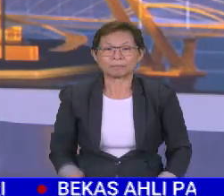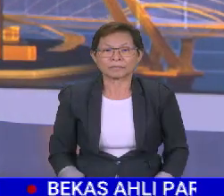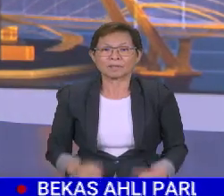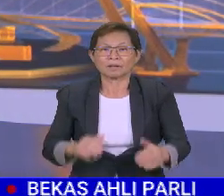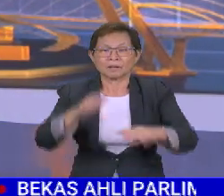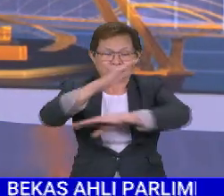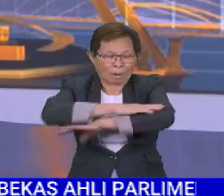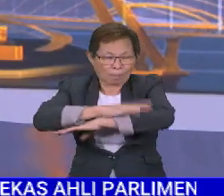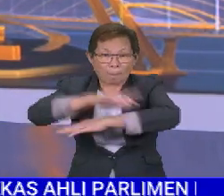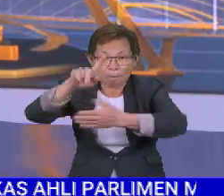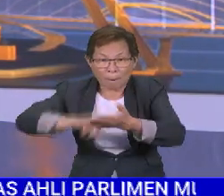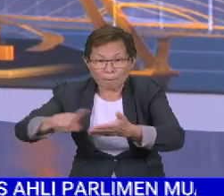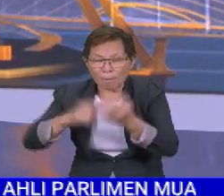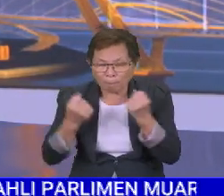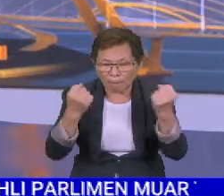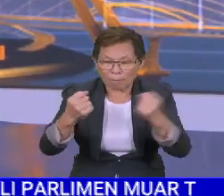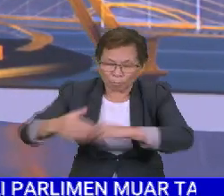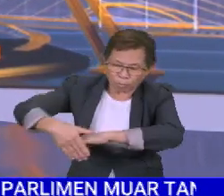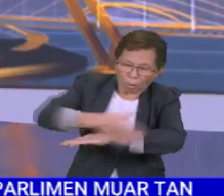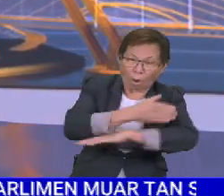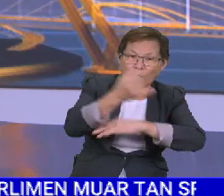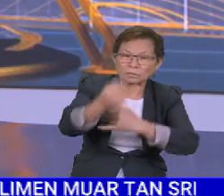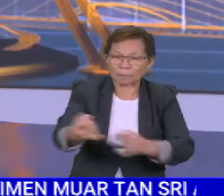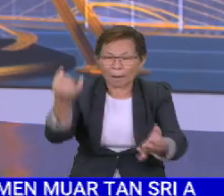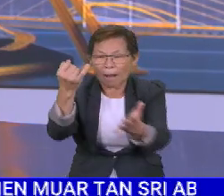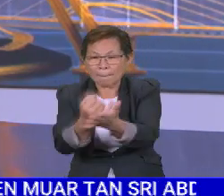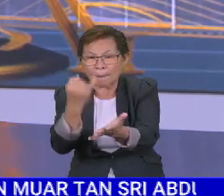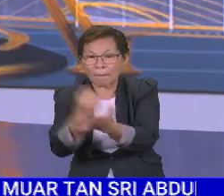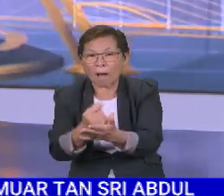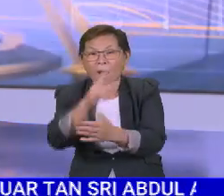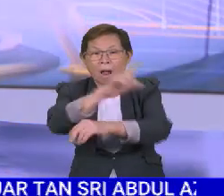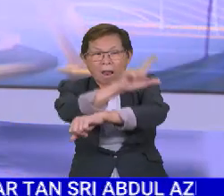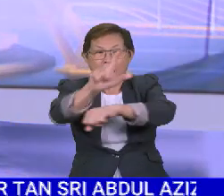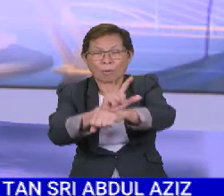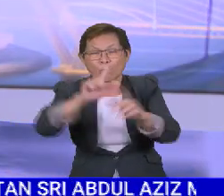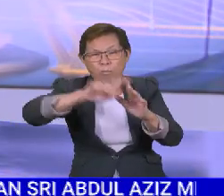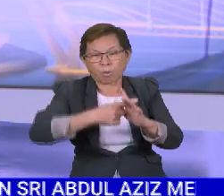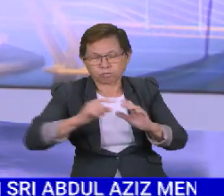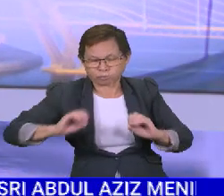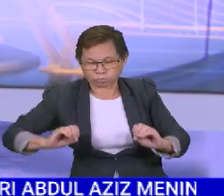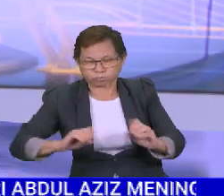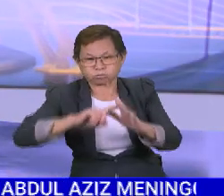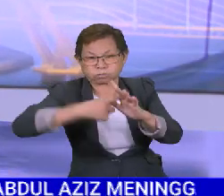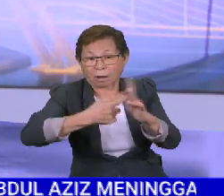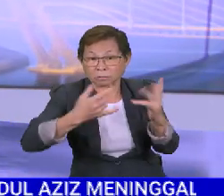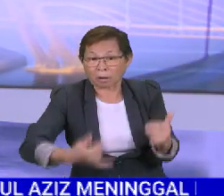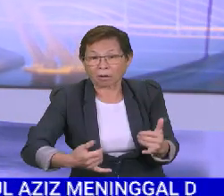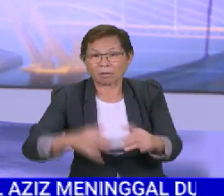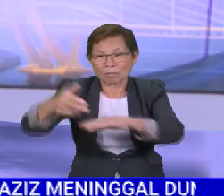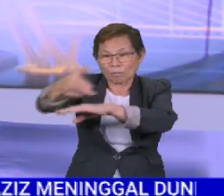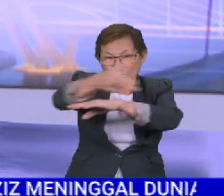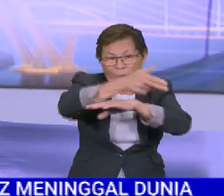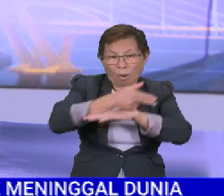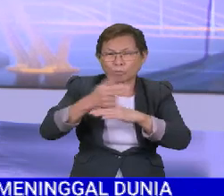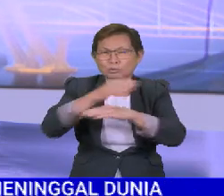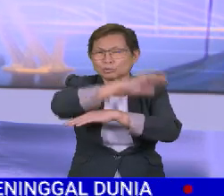Saudara, kaunter pemeriksaan pandu lalu Jabatan Immigration Labuan di Terminal Feri Kenderaan mula beroperasi hari ini. Tinjauan RTM